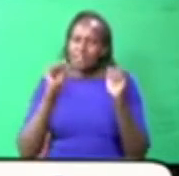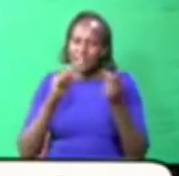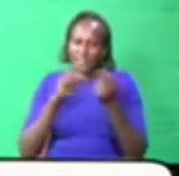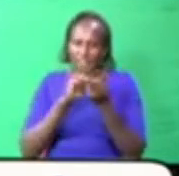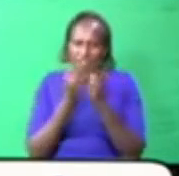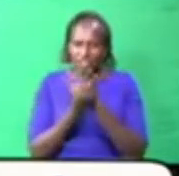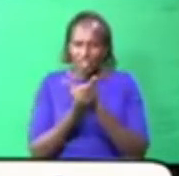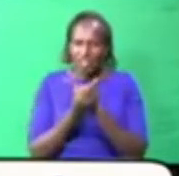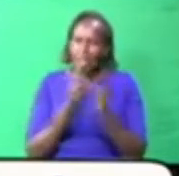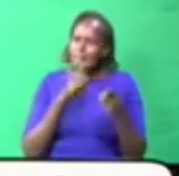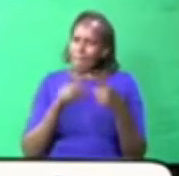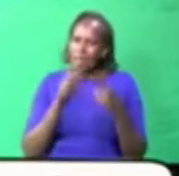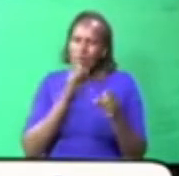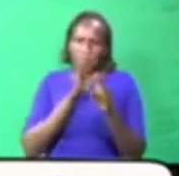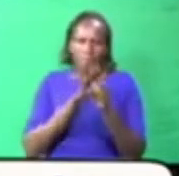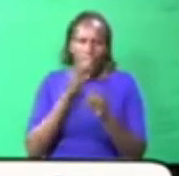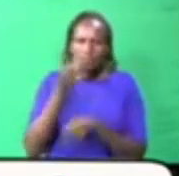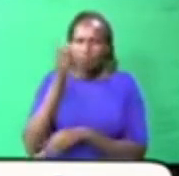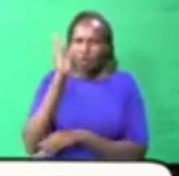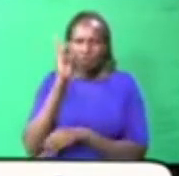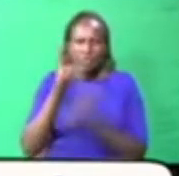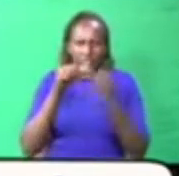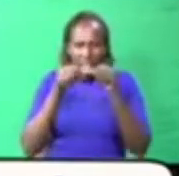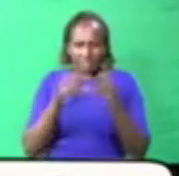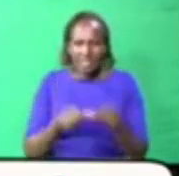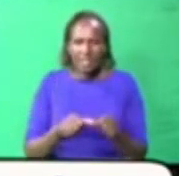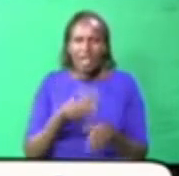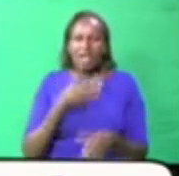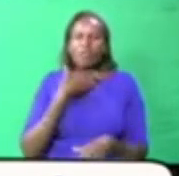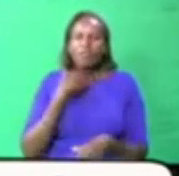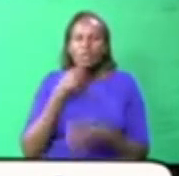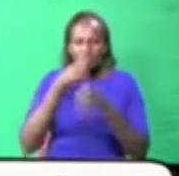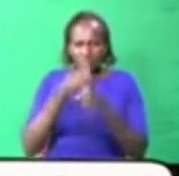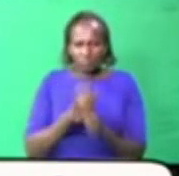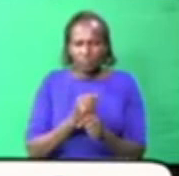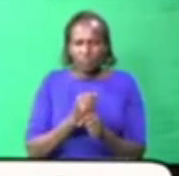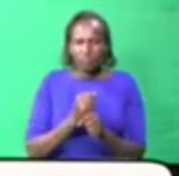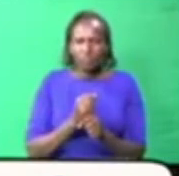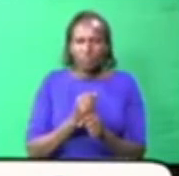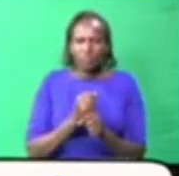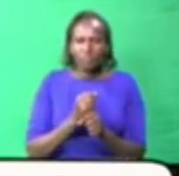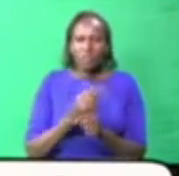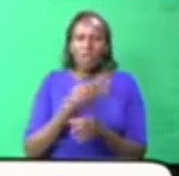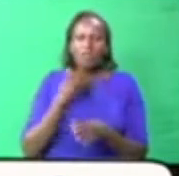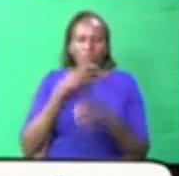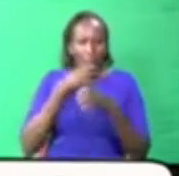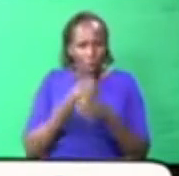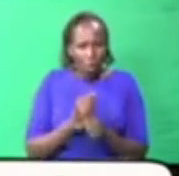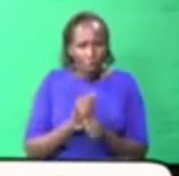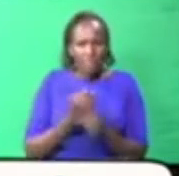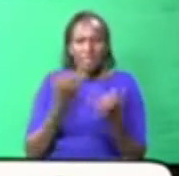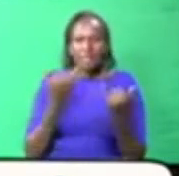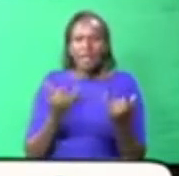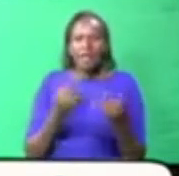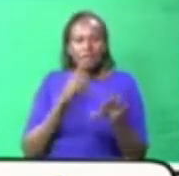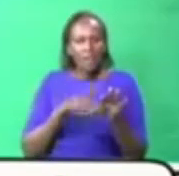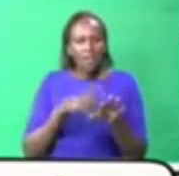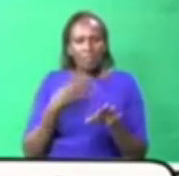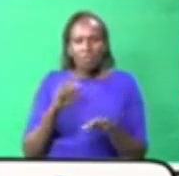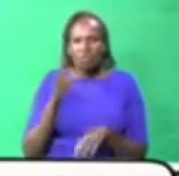ahadi ya Mungu, na hiyo ndio ningetaka tushikilie wakati kama huu. Wakati kama huu kuna janga hili la